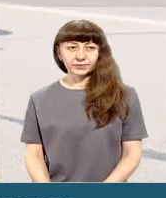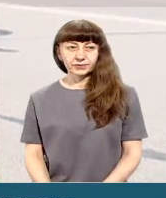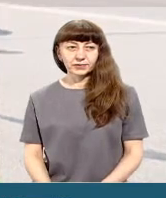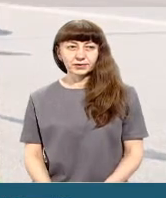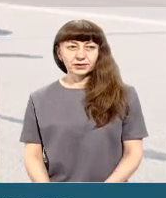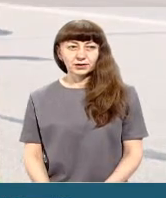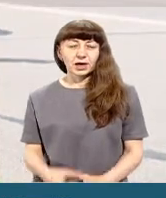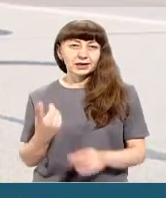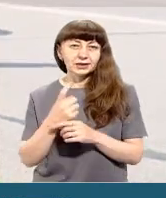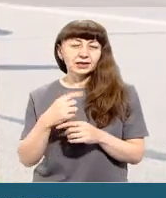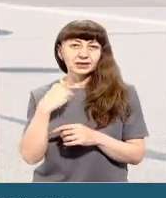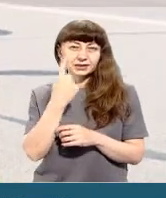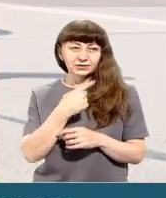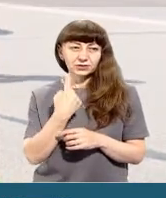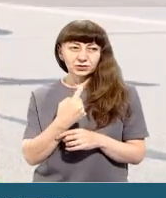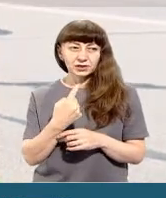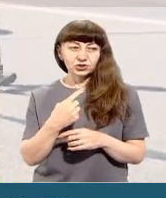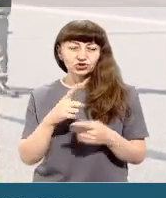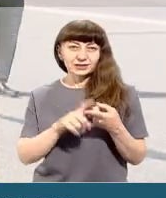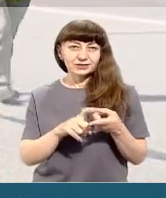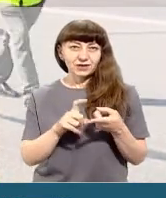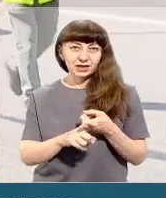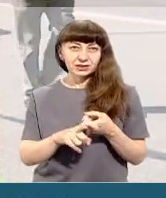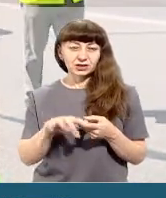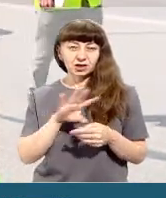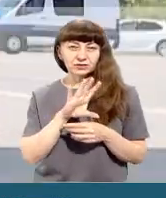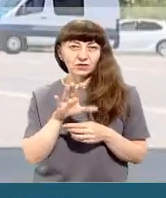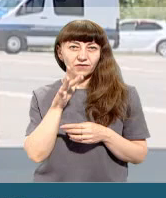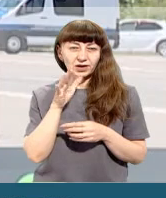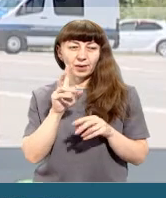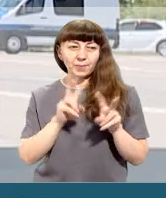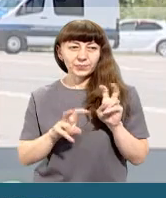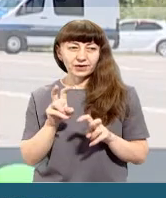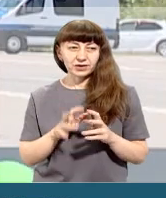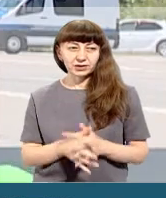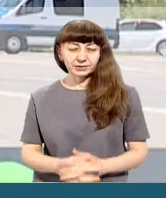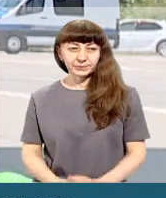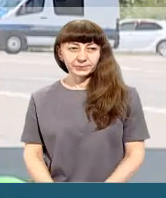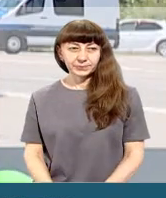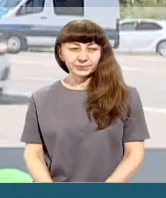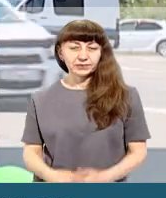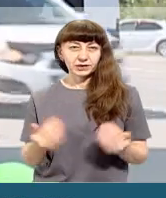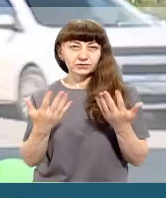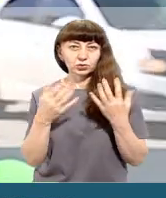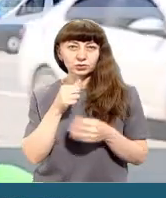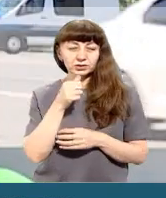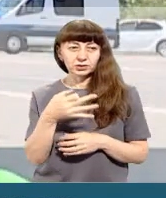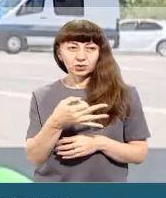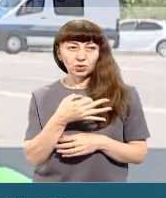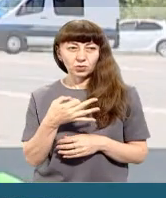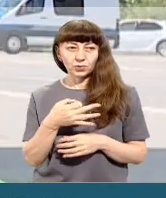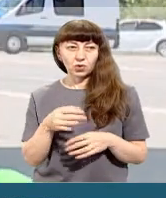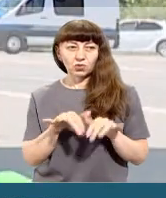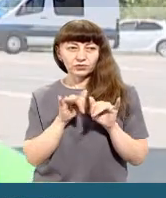физического лица. То есть это все после прохождения транспортного контроля будет выясняться в ходе проверки. Ну, на сегодняшний день у нас по Кустанайской области идет прирост